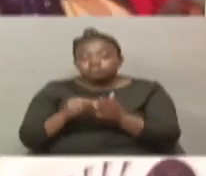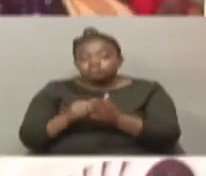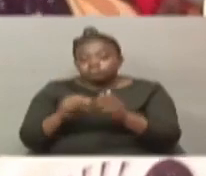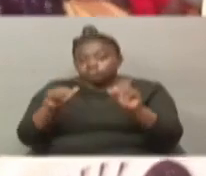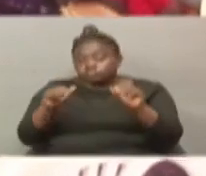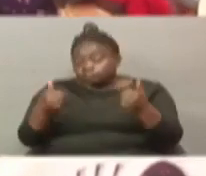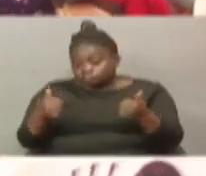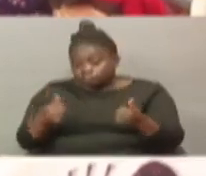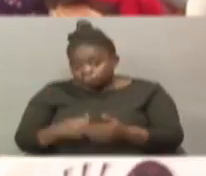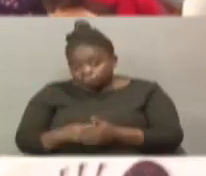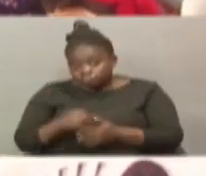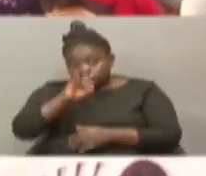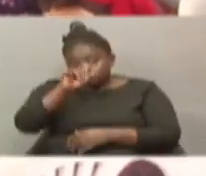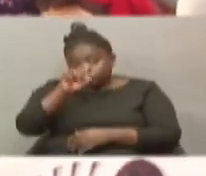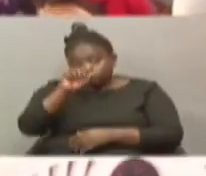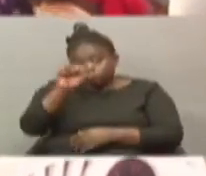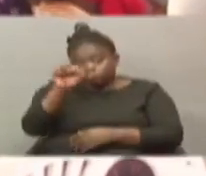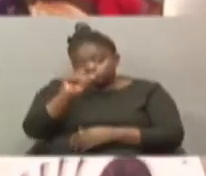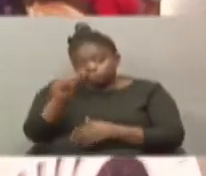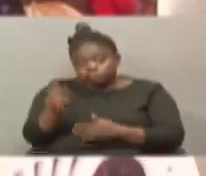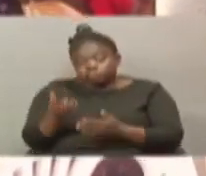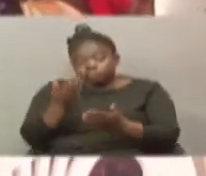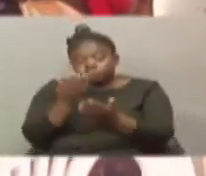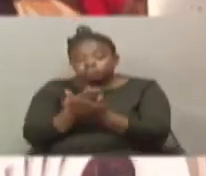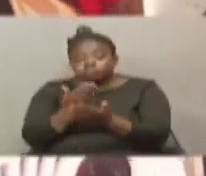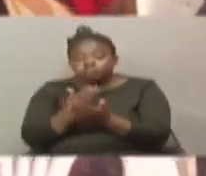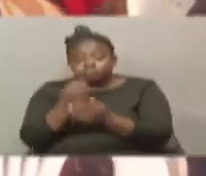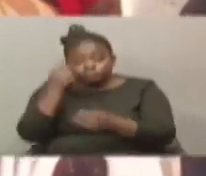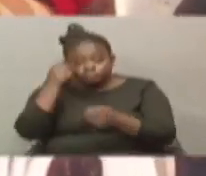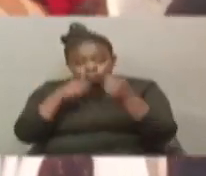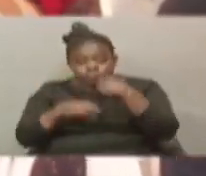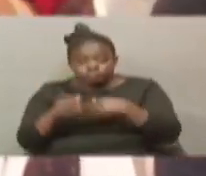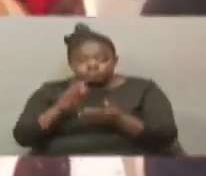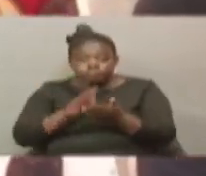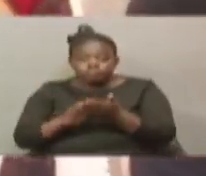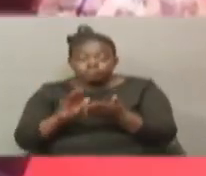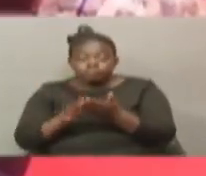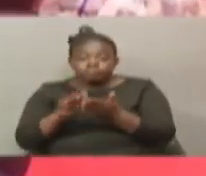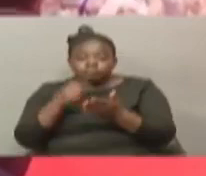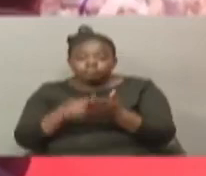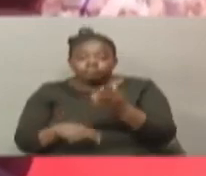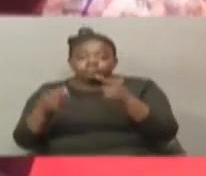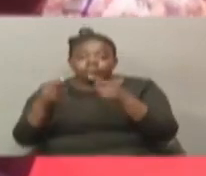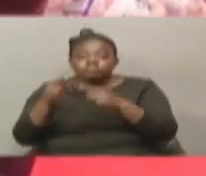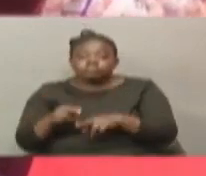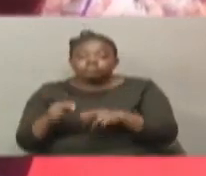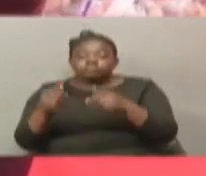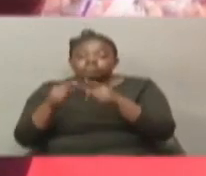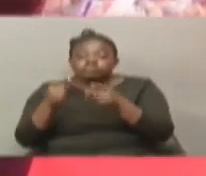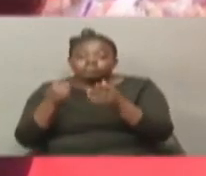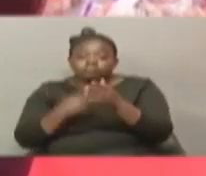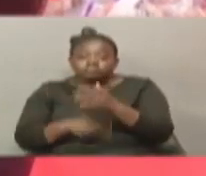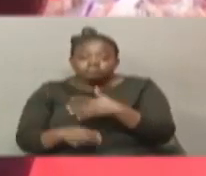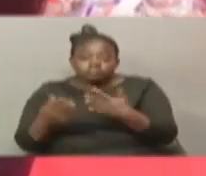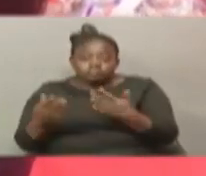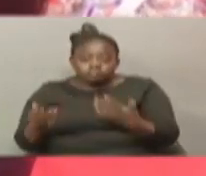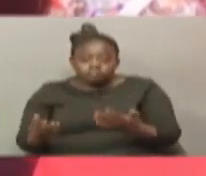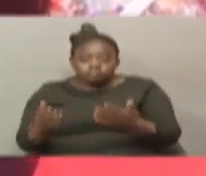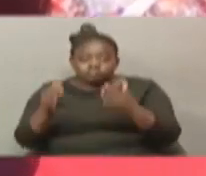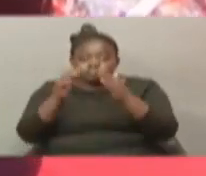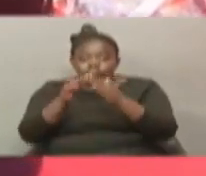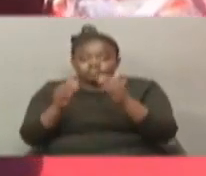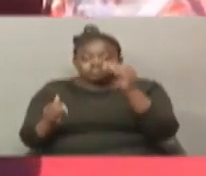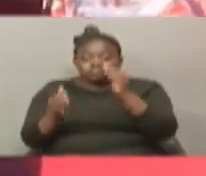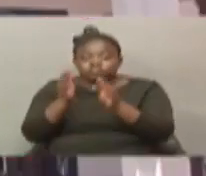James Omwerenga naye muganda wa mugenzi asabye abakungubazi okubasonyiwa byonna ebyabaddewo kyokka n'agamba nti omugenzi ennyumba